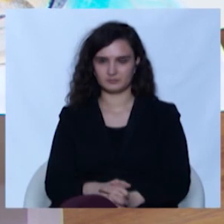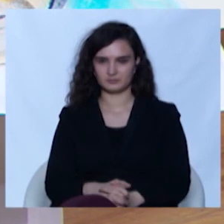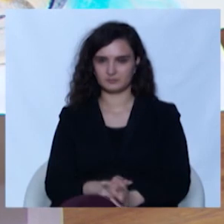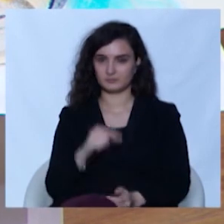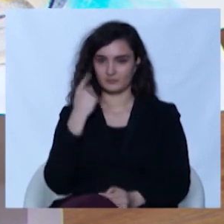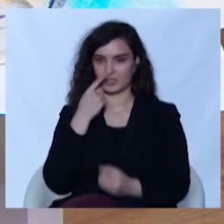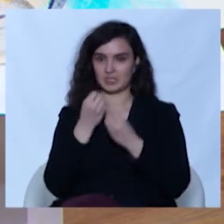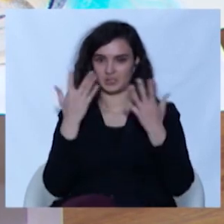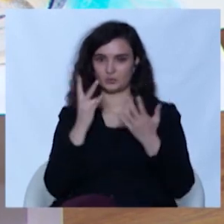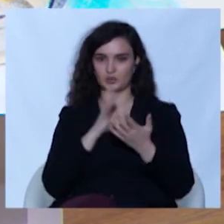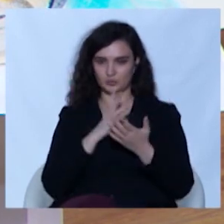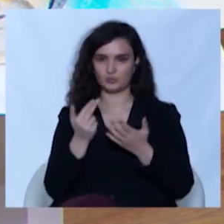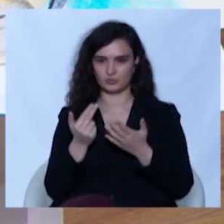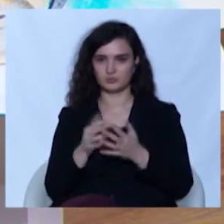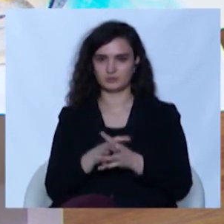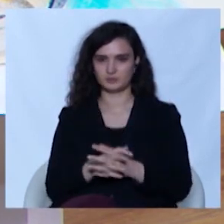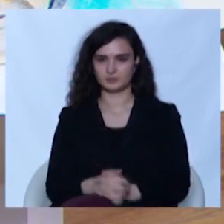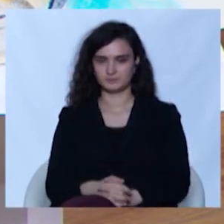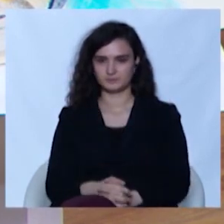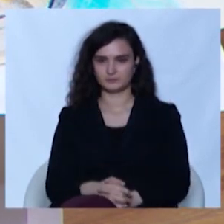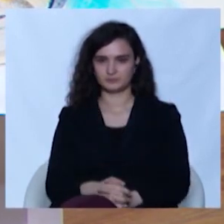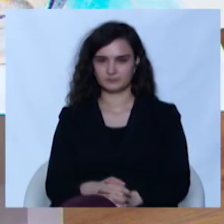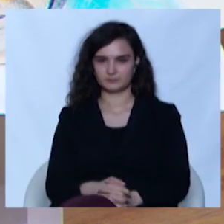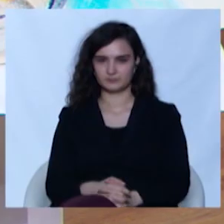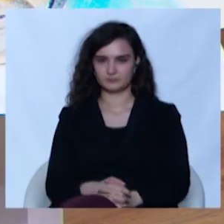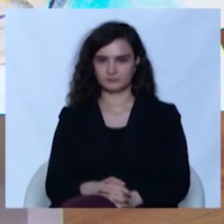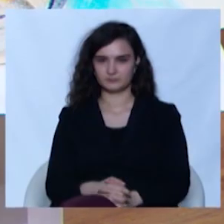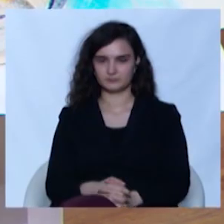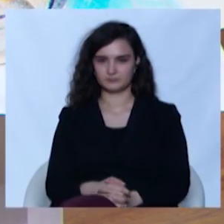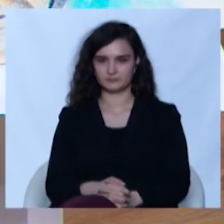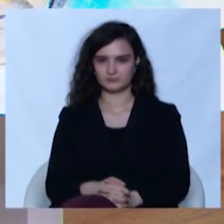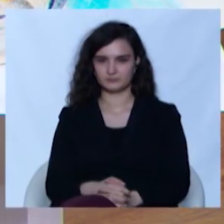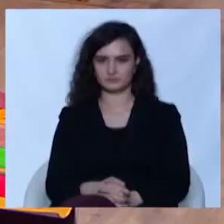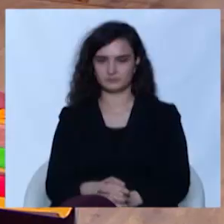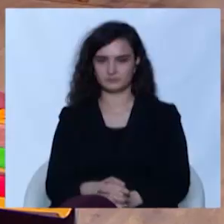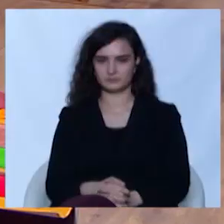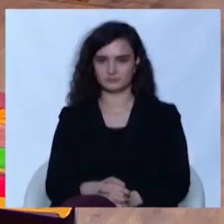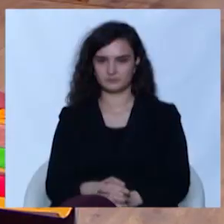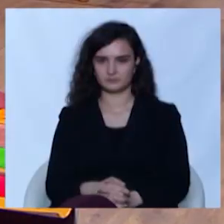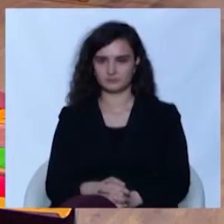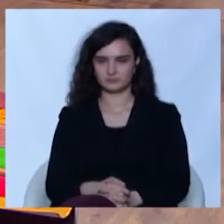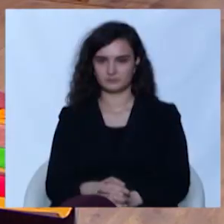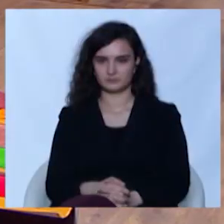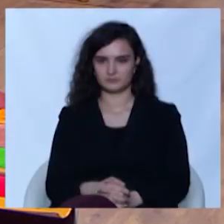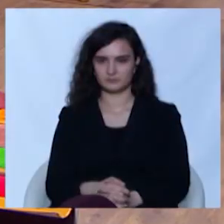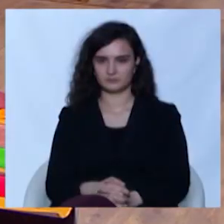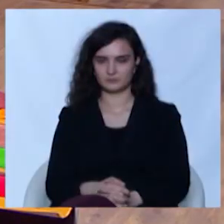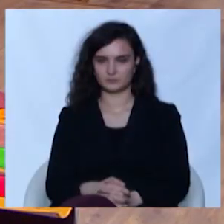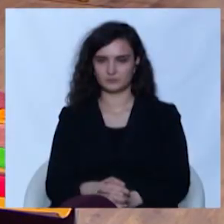Хасахил прогия и косхови дрепония. Да, я могу видеть меоре портреты, цромелиц,